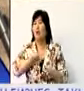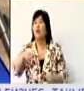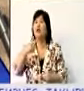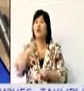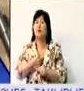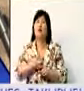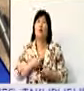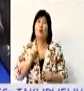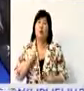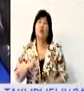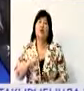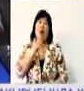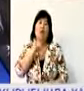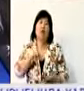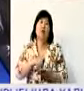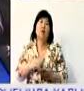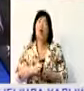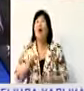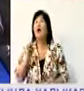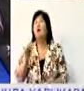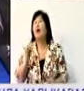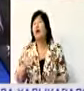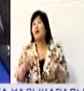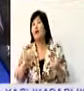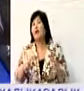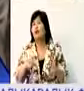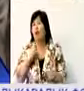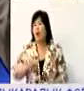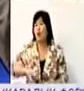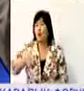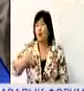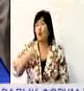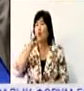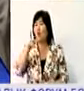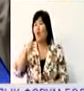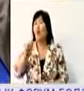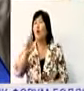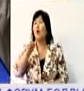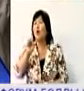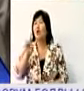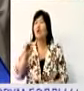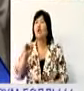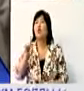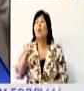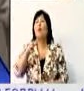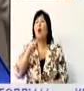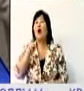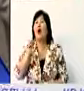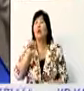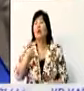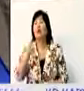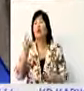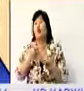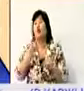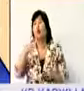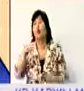осы атамыз болды. Тарихта хан алдына дүзе бүкпей сөйлеген үш ақ адам бар. Оның бірі Бұхар жырау, екіншісі Махамбет, ал үшіншісі